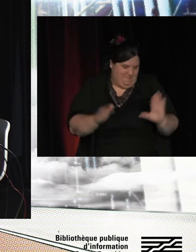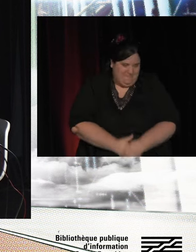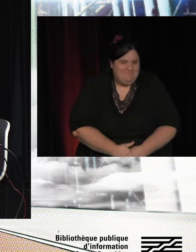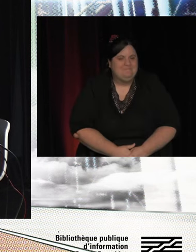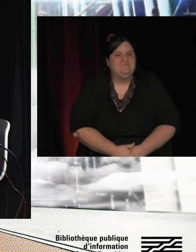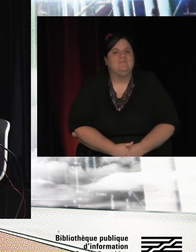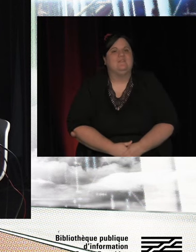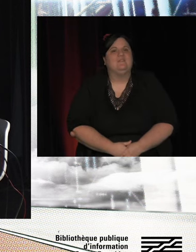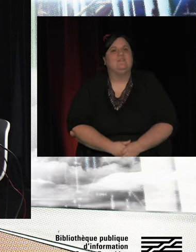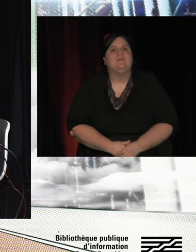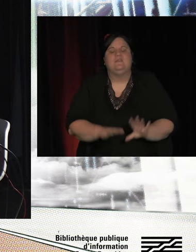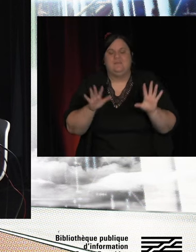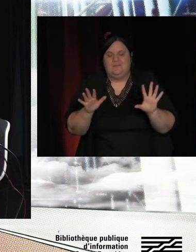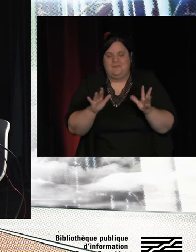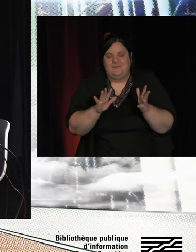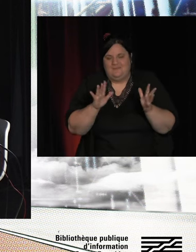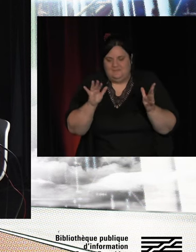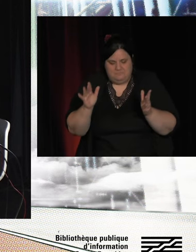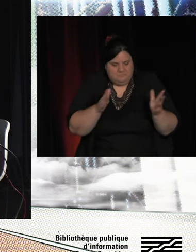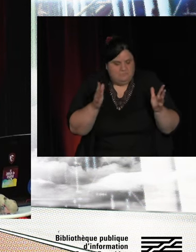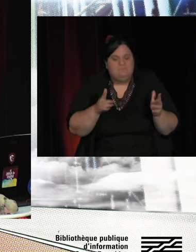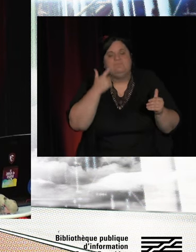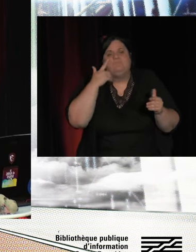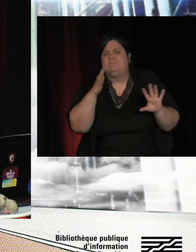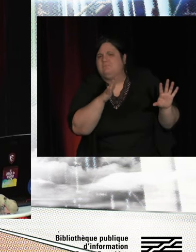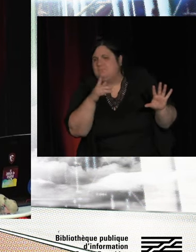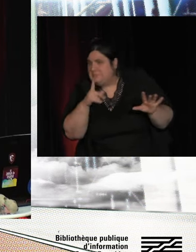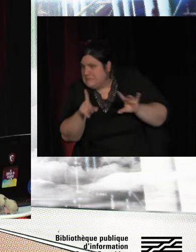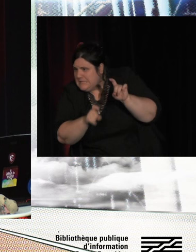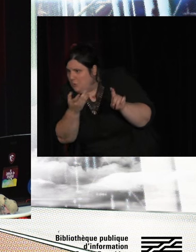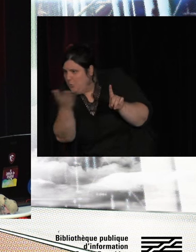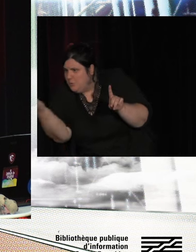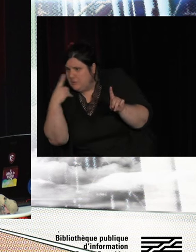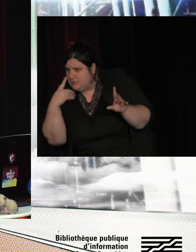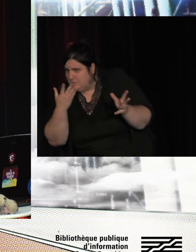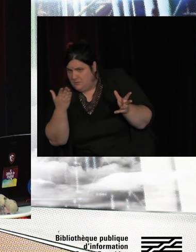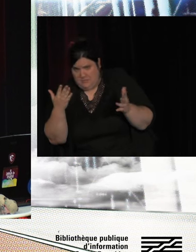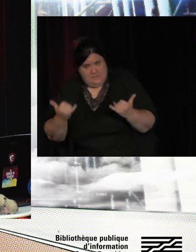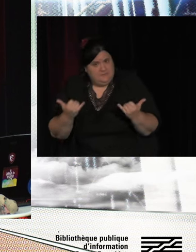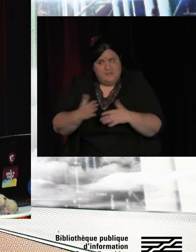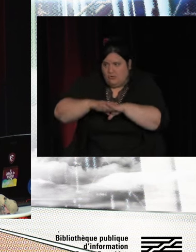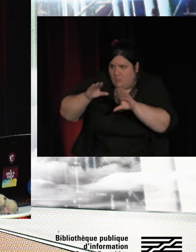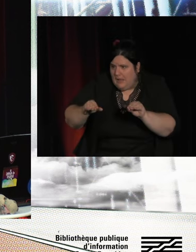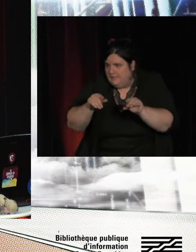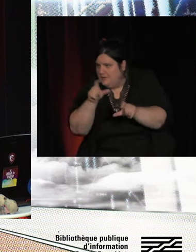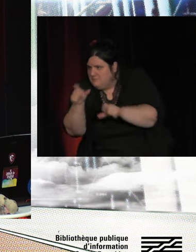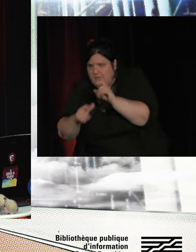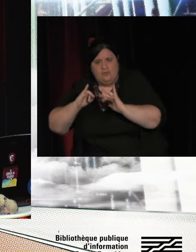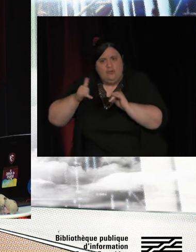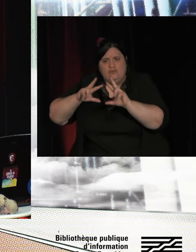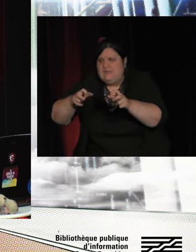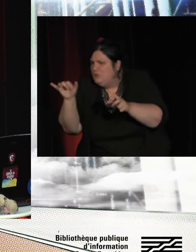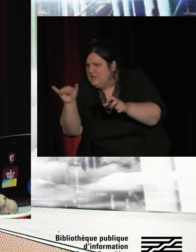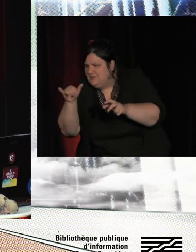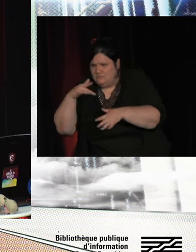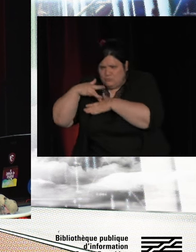repart. Oh, les excuses de ça, qu'on verra ça plus tôt. Mais moi, j'ai des questions pour vous. Déjà, qui joue aux jeux vidéo ce soir dans la